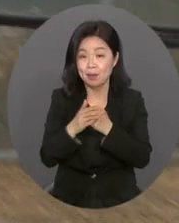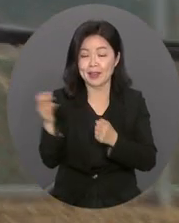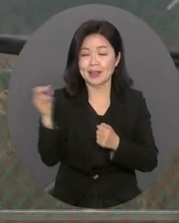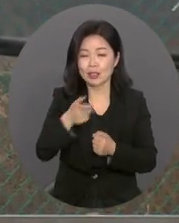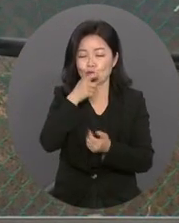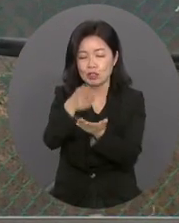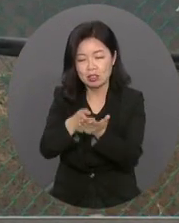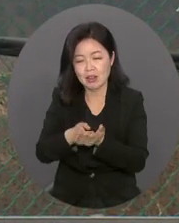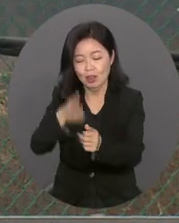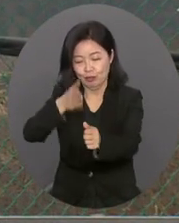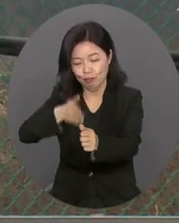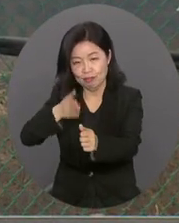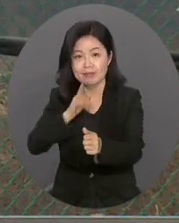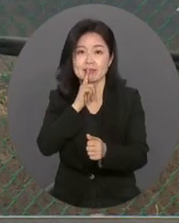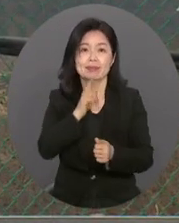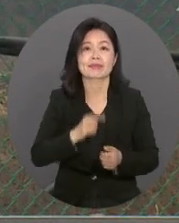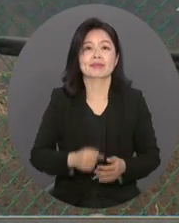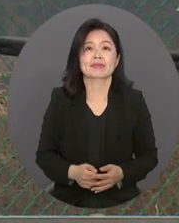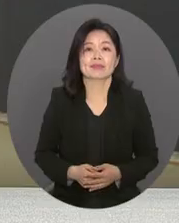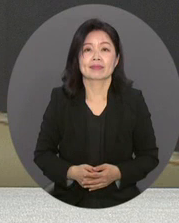있습니다. MBC 뉴스 김영창입니다.